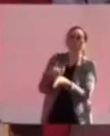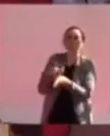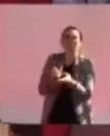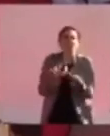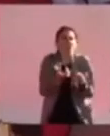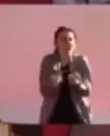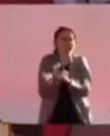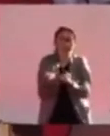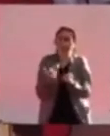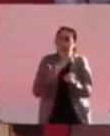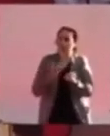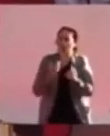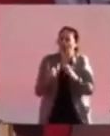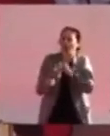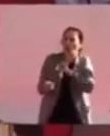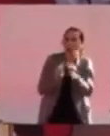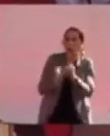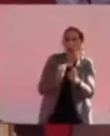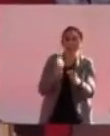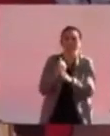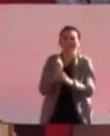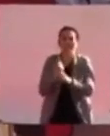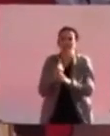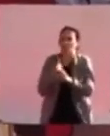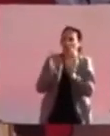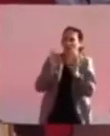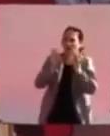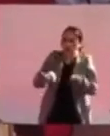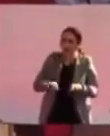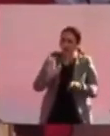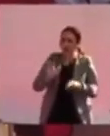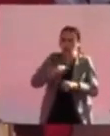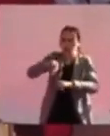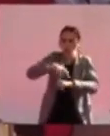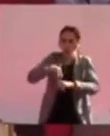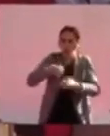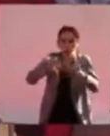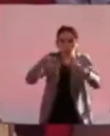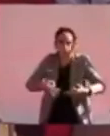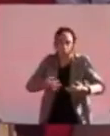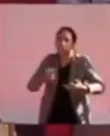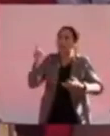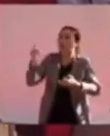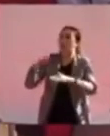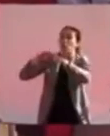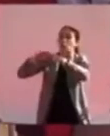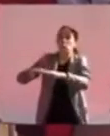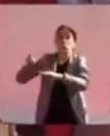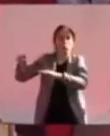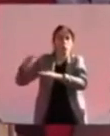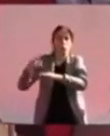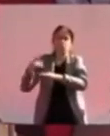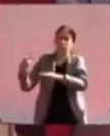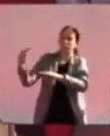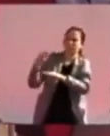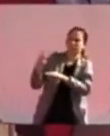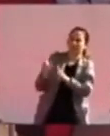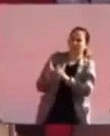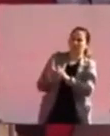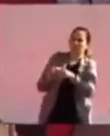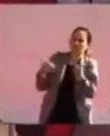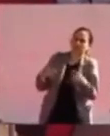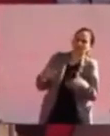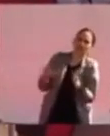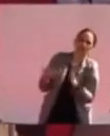di raggiungere il monte ore i tutor ospedalieri che spesso ci vedono come impicci disorganizzazioni amministrative varie e